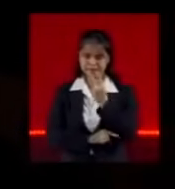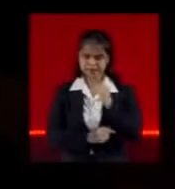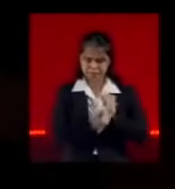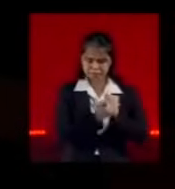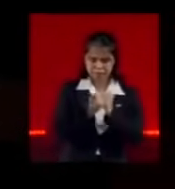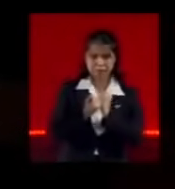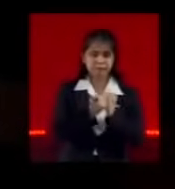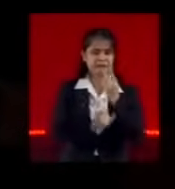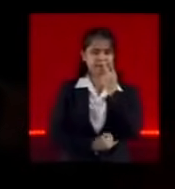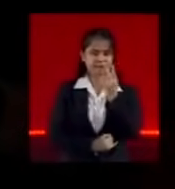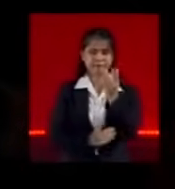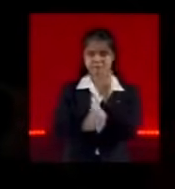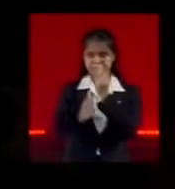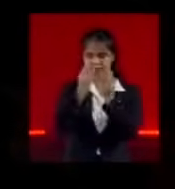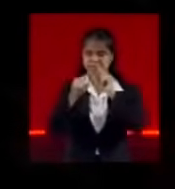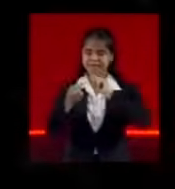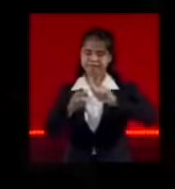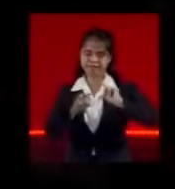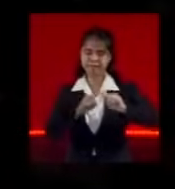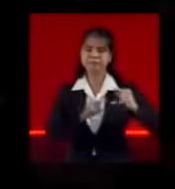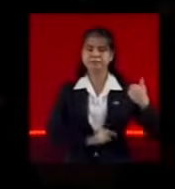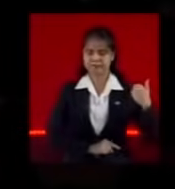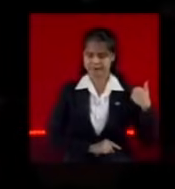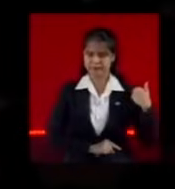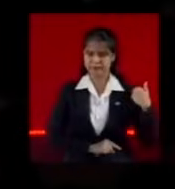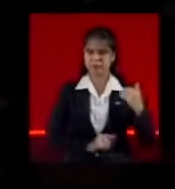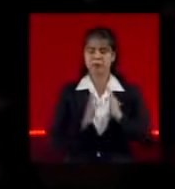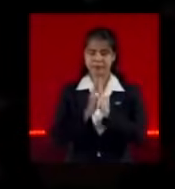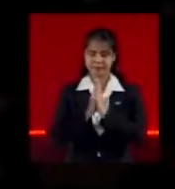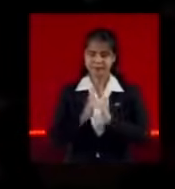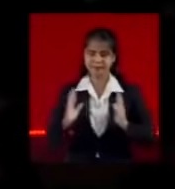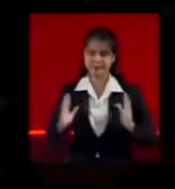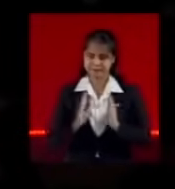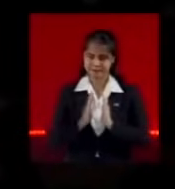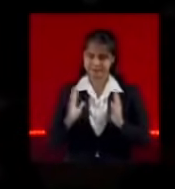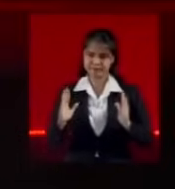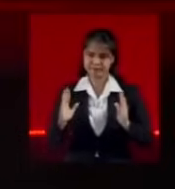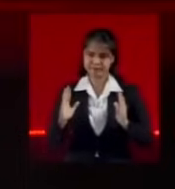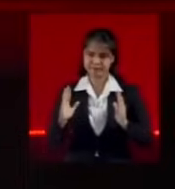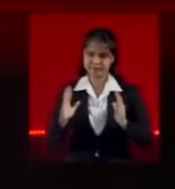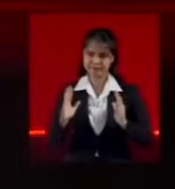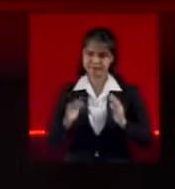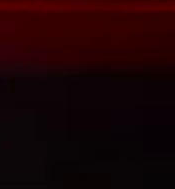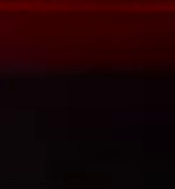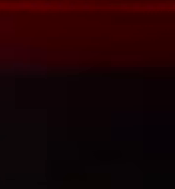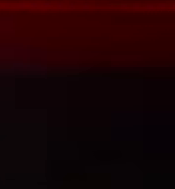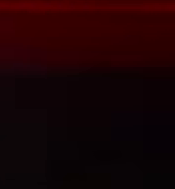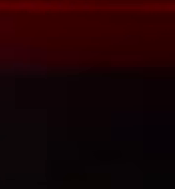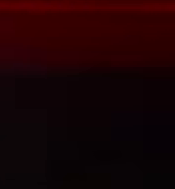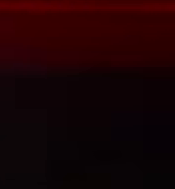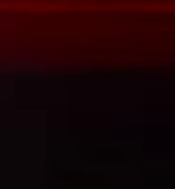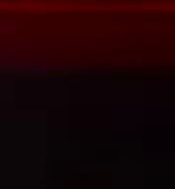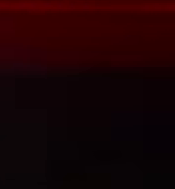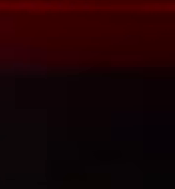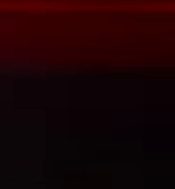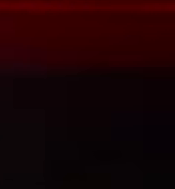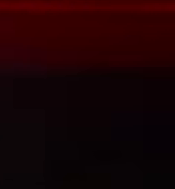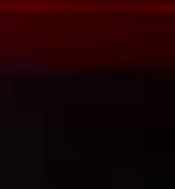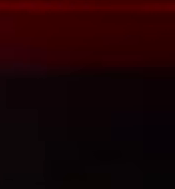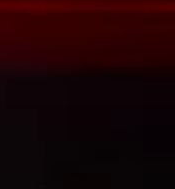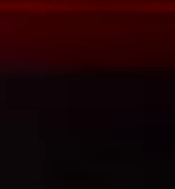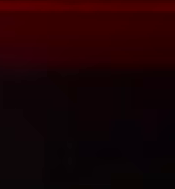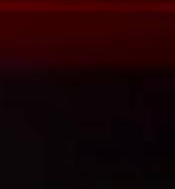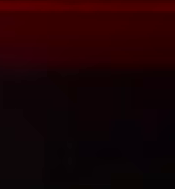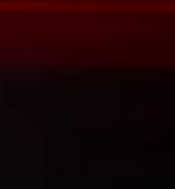แต่มันก็มีอีกหลายอย่างที่คนไม่ชอบคุณทักษิณไม่ชอบตระกูลชินวัตรก็เป็นสิ่งที่คุณแพทองธารท